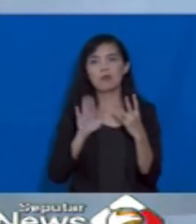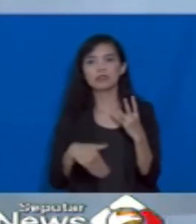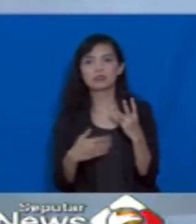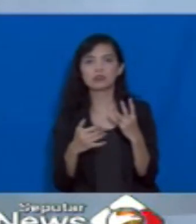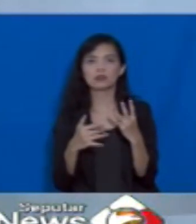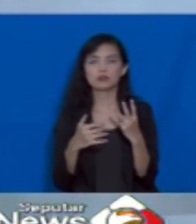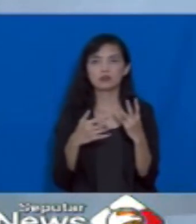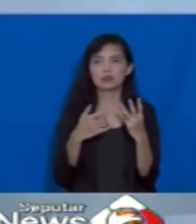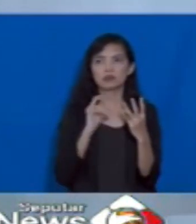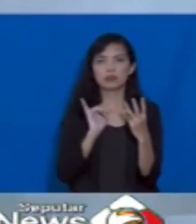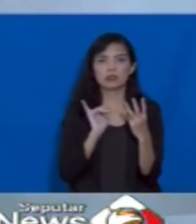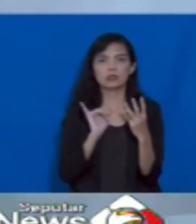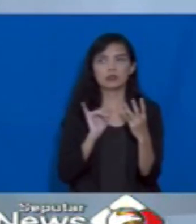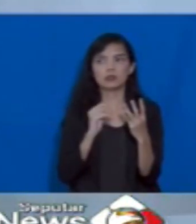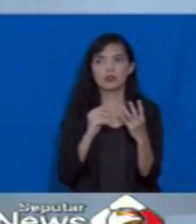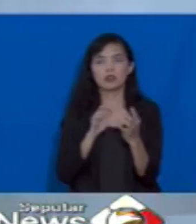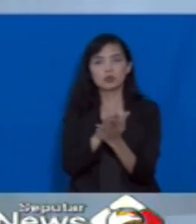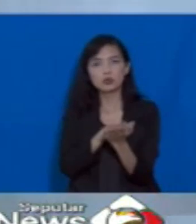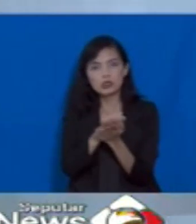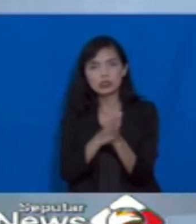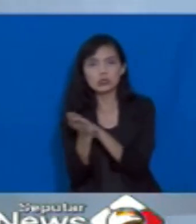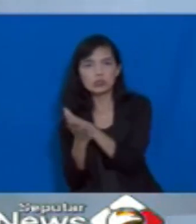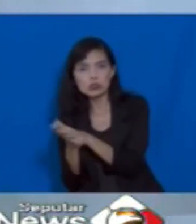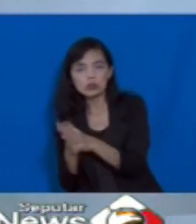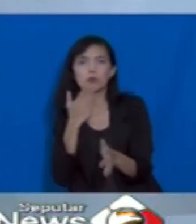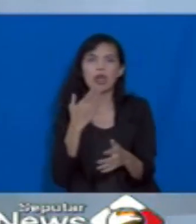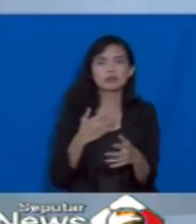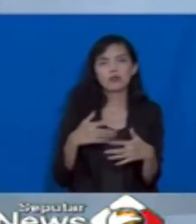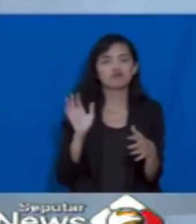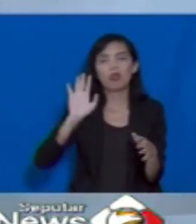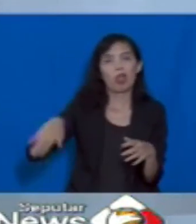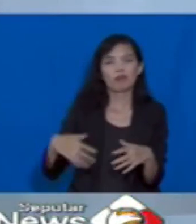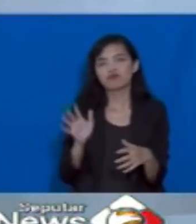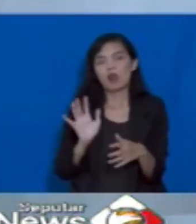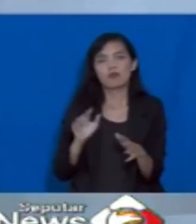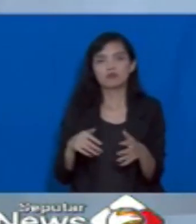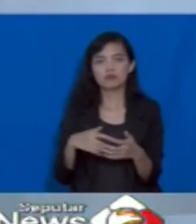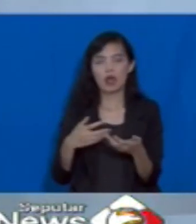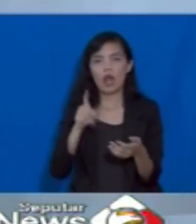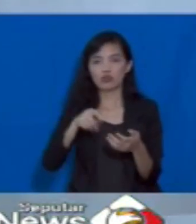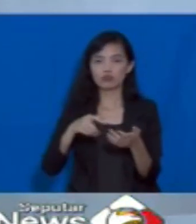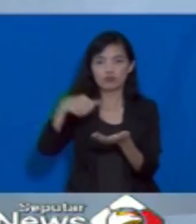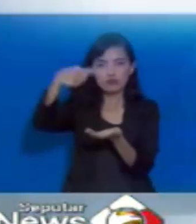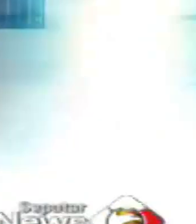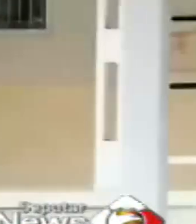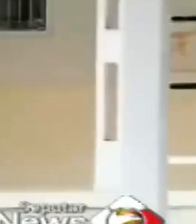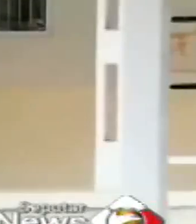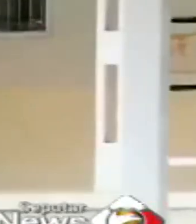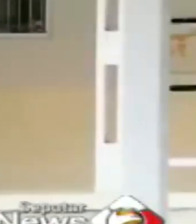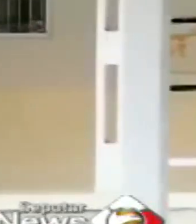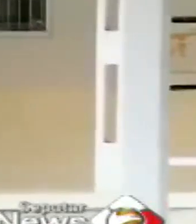belum rajin dan disiplin mencuci tangannya dengan menggunakan sabun dan air yang mengalir.